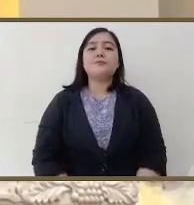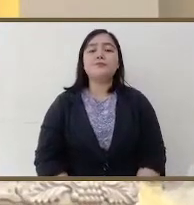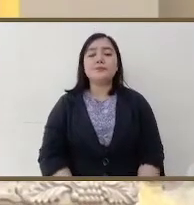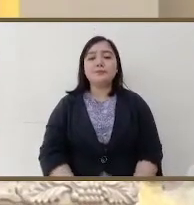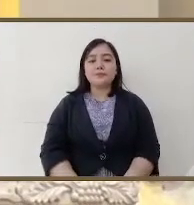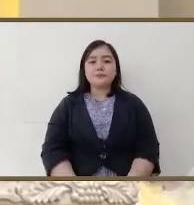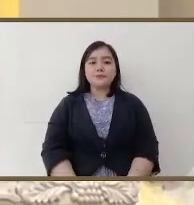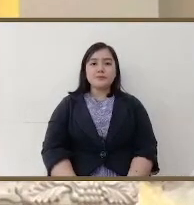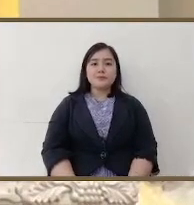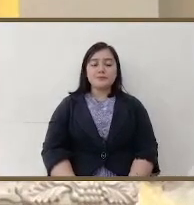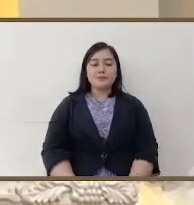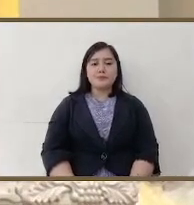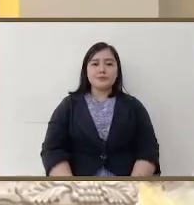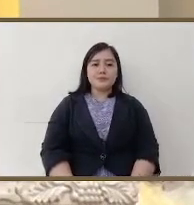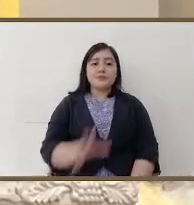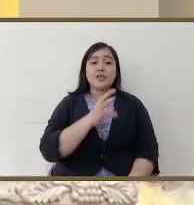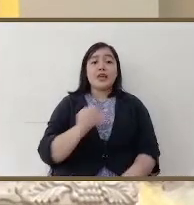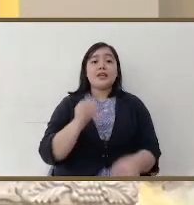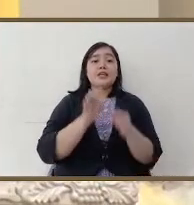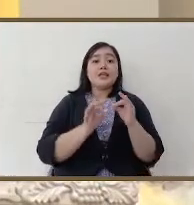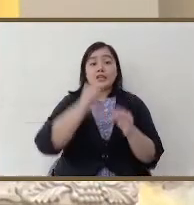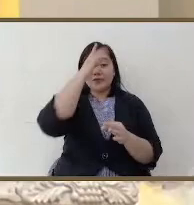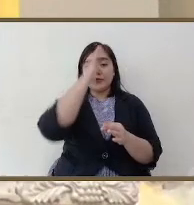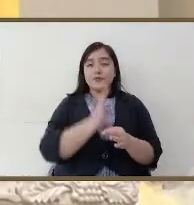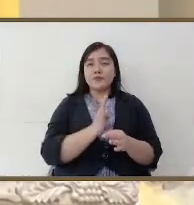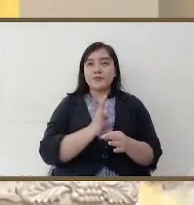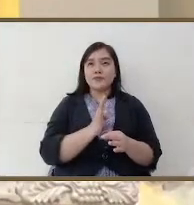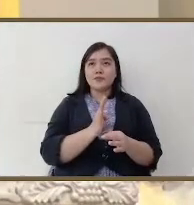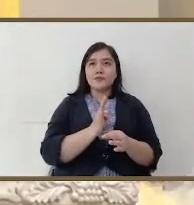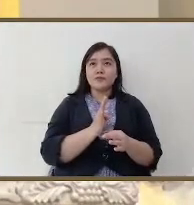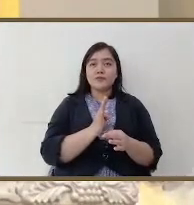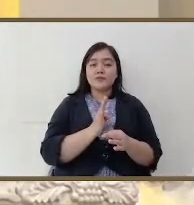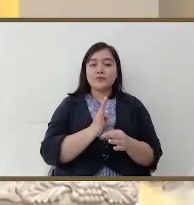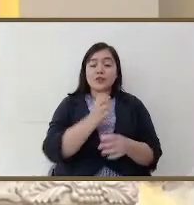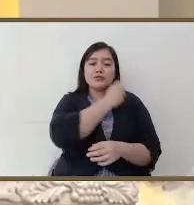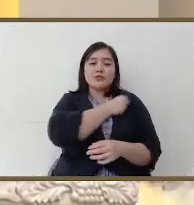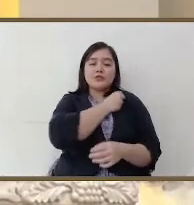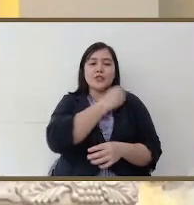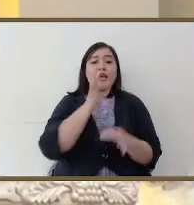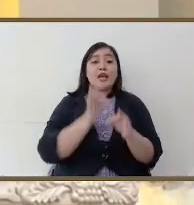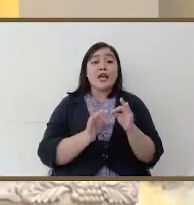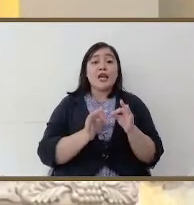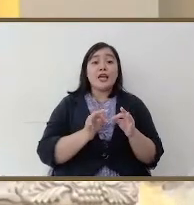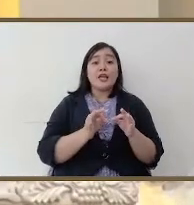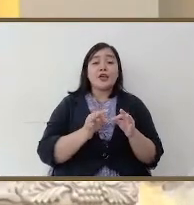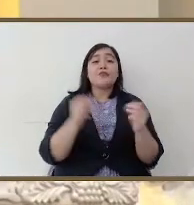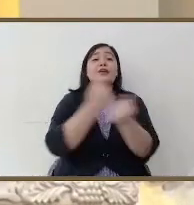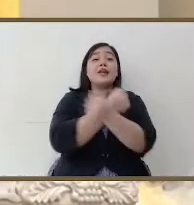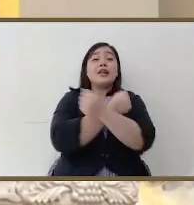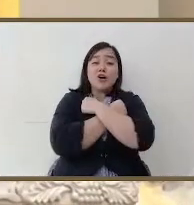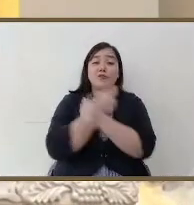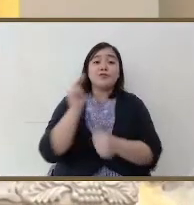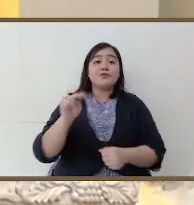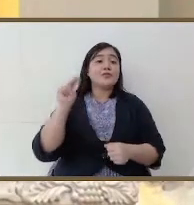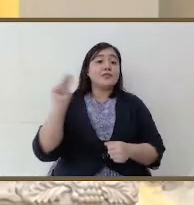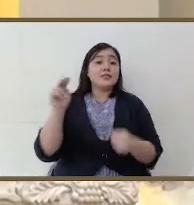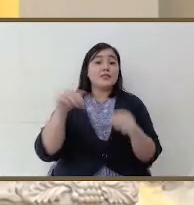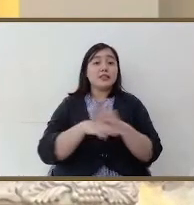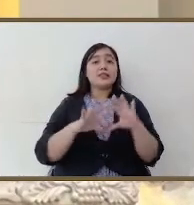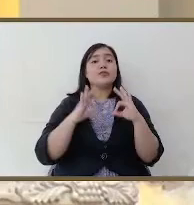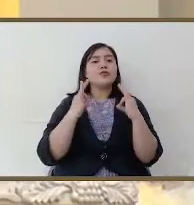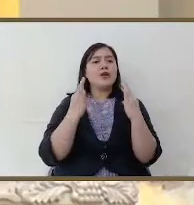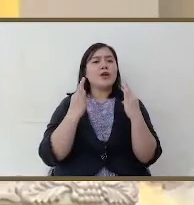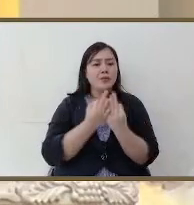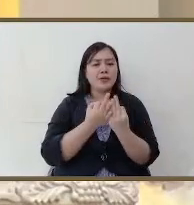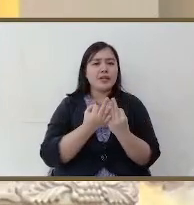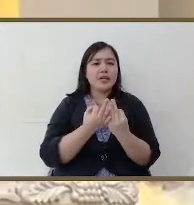Diyos, kung ang pag-ibig ay kailangan sa ating pamilya, ano ang standard ng pagmamahal, pag-ibig na